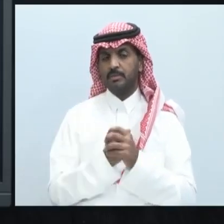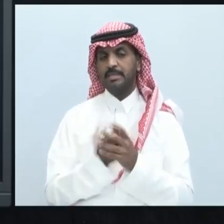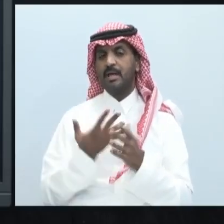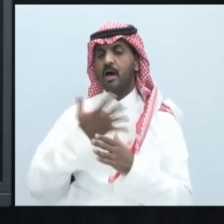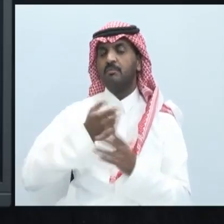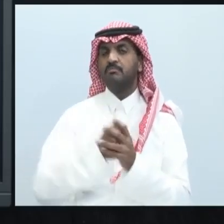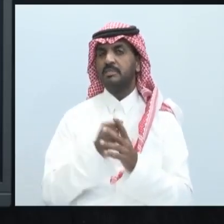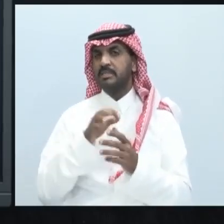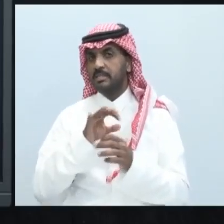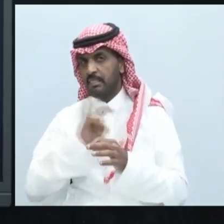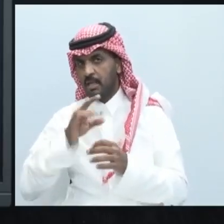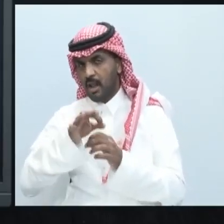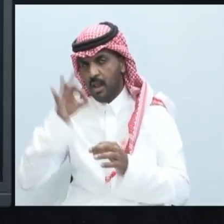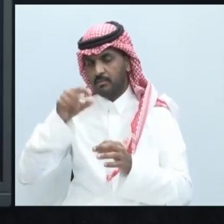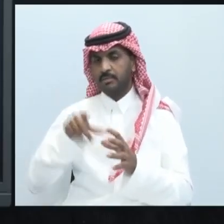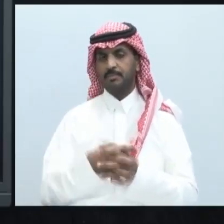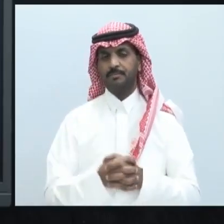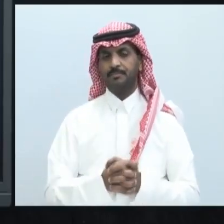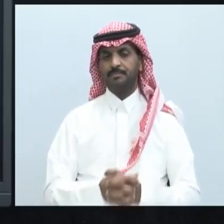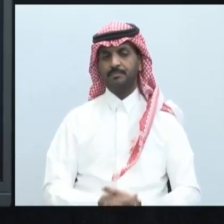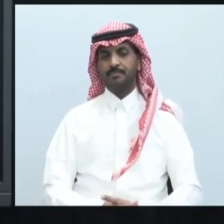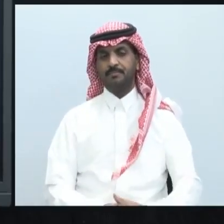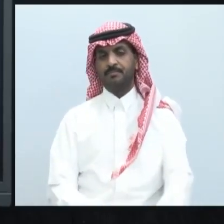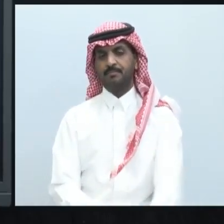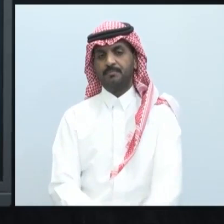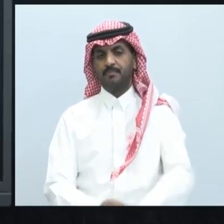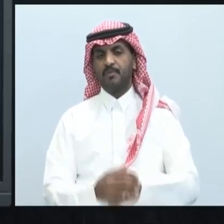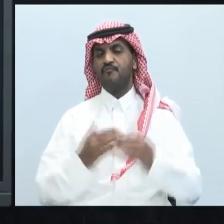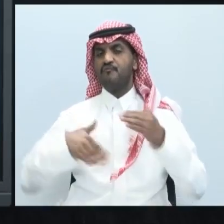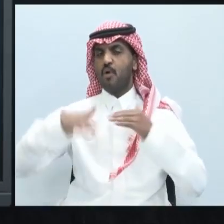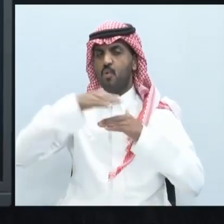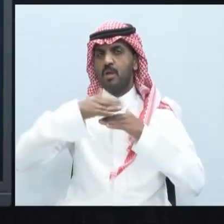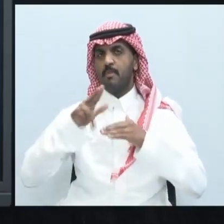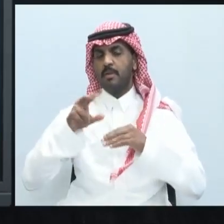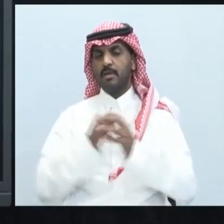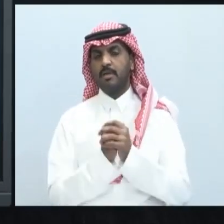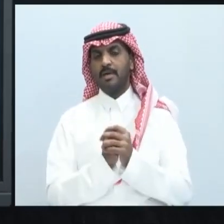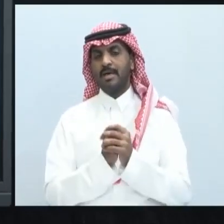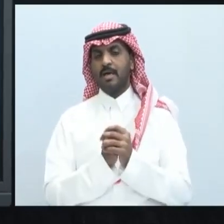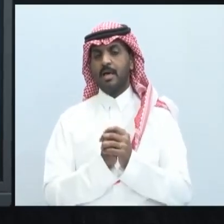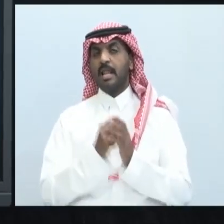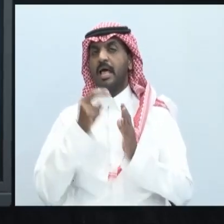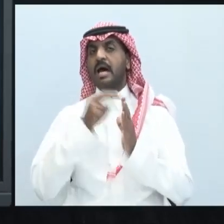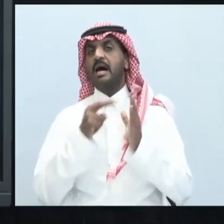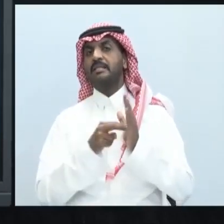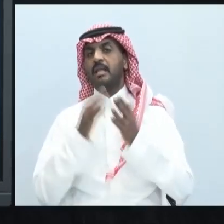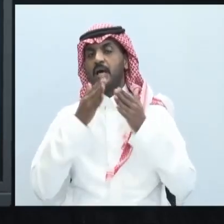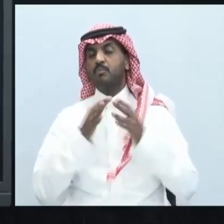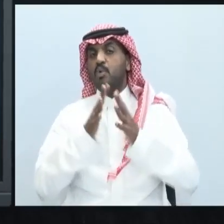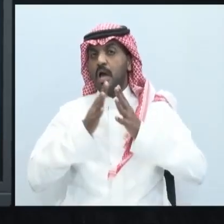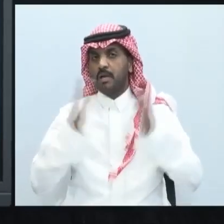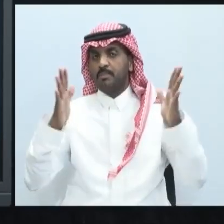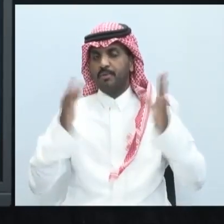بادخال الكائنات الحيه اذا نلاحظ فوق المملكه وهي قاعده الهرم وهي الاكبر